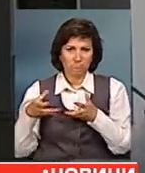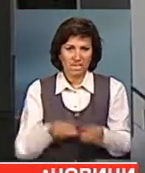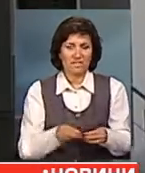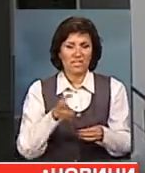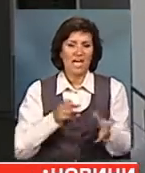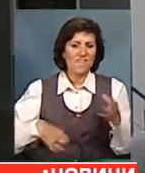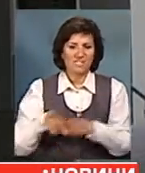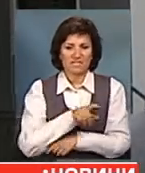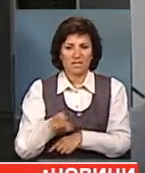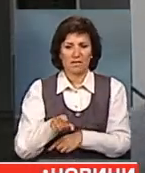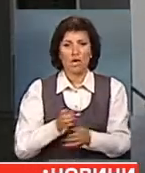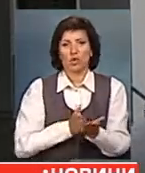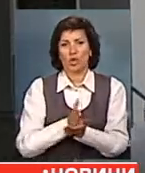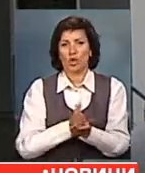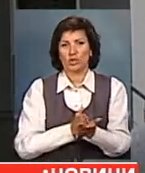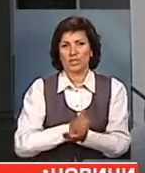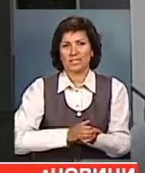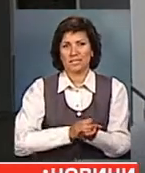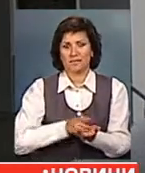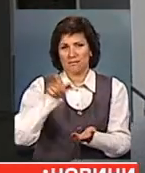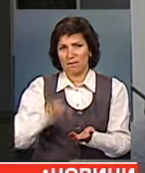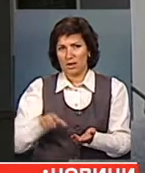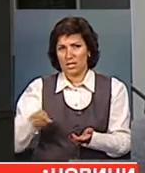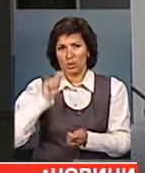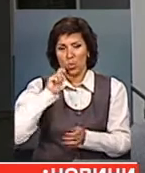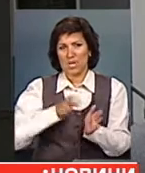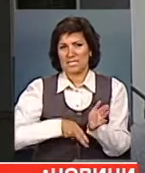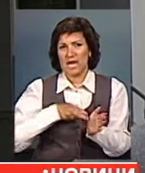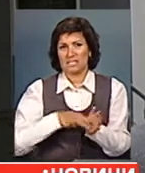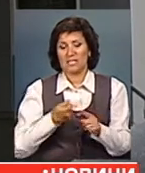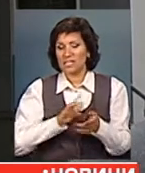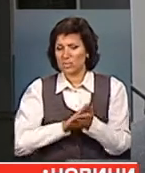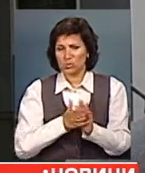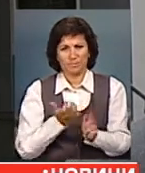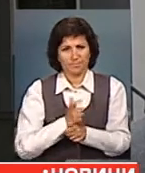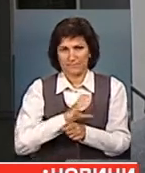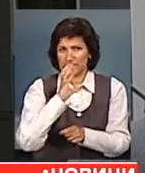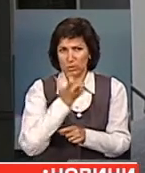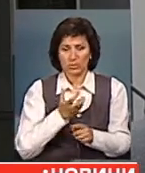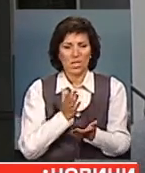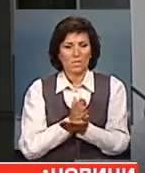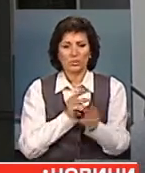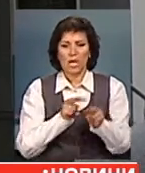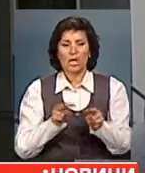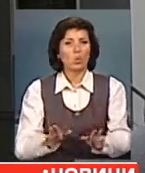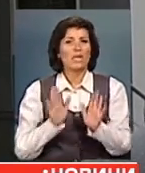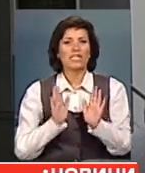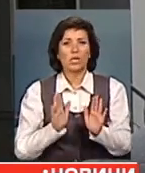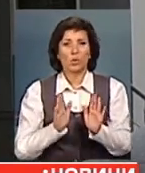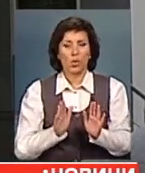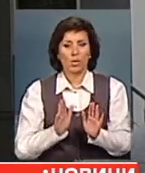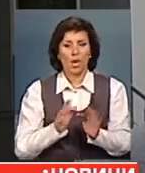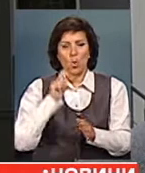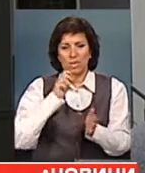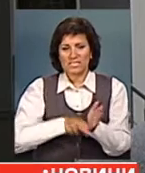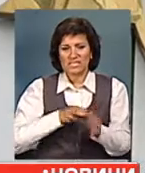на всех должностных лиц «Укрзалізниці». Поэтому эта ситуация настолько серьезная, что находится на контроле не только у руководства